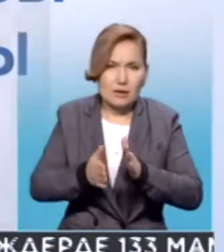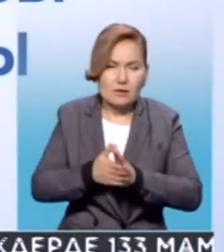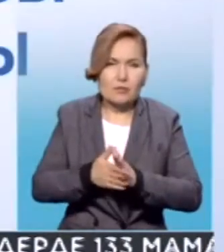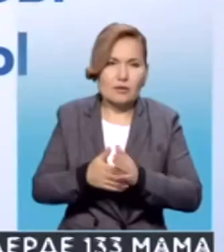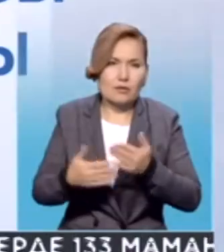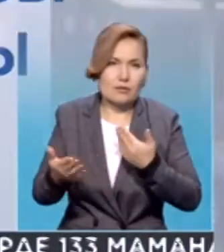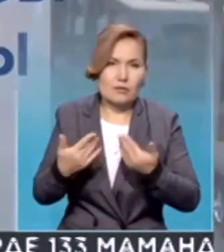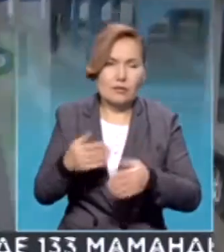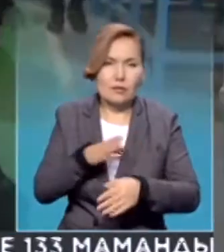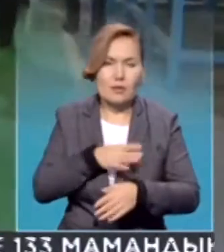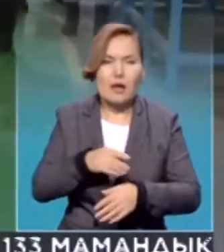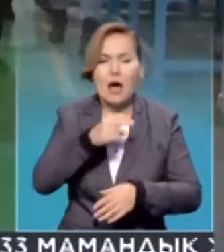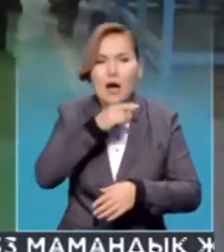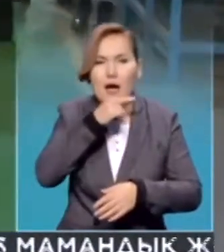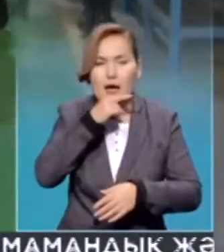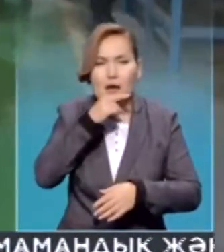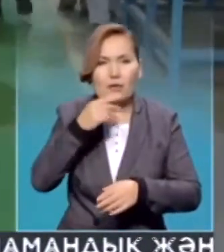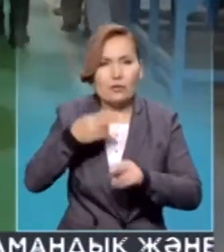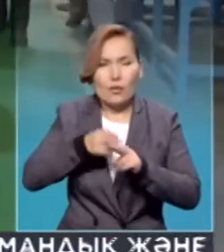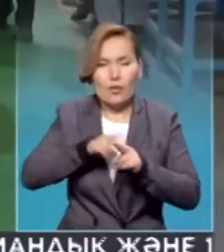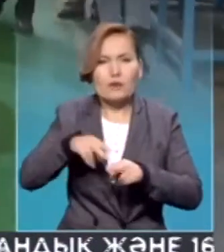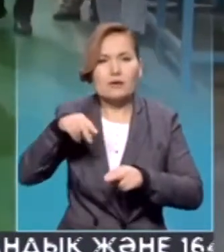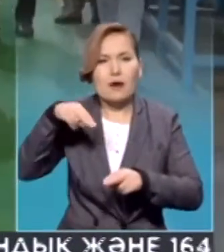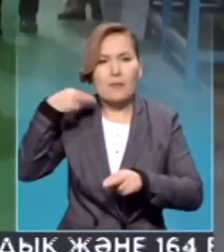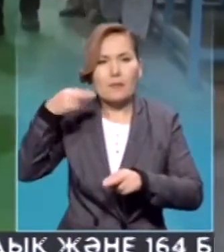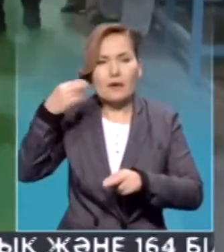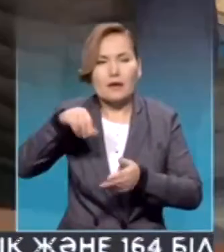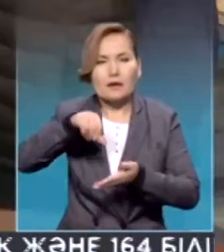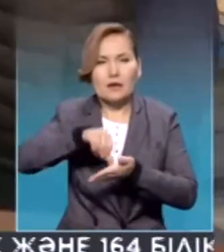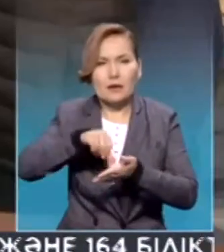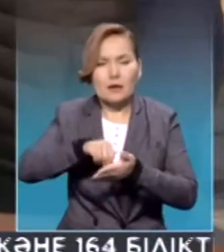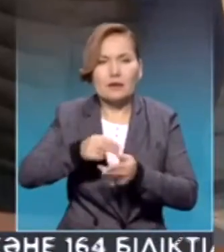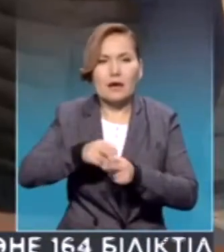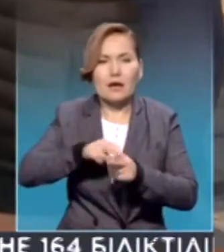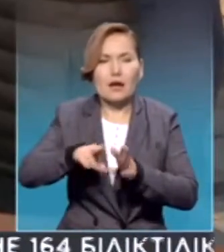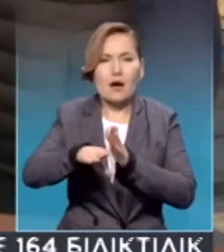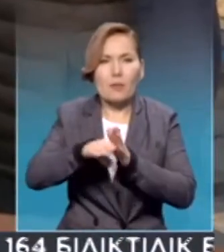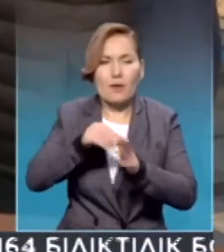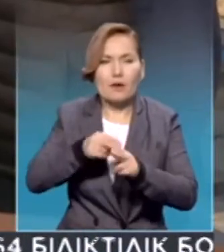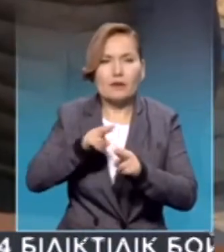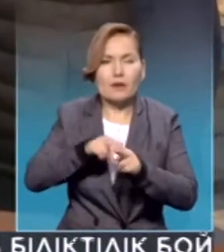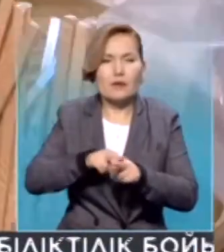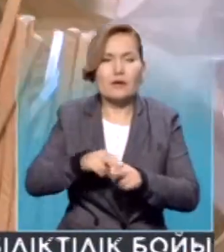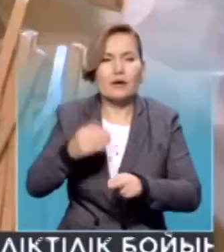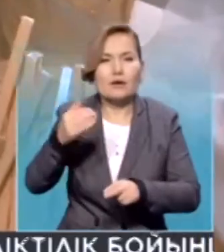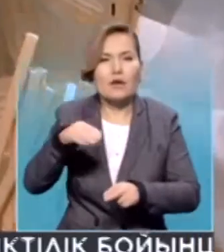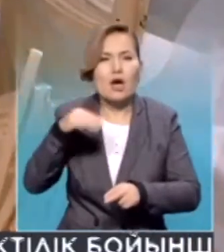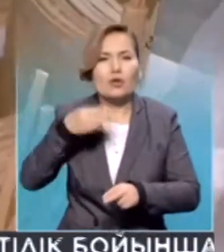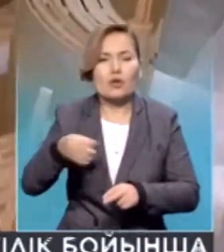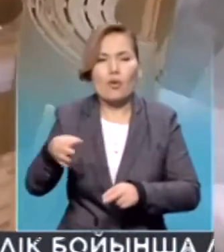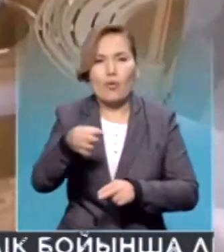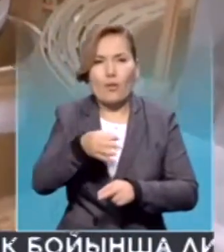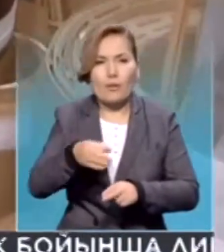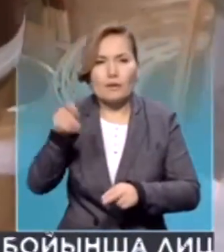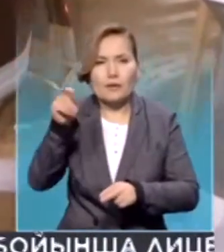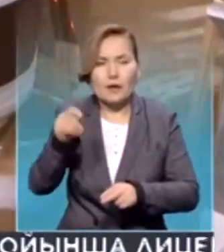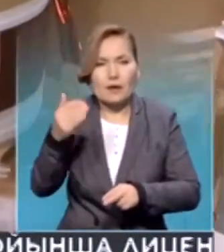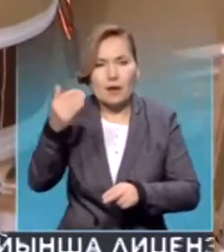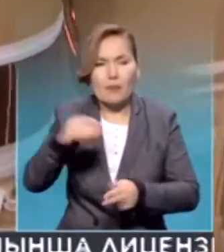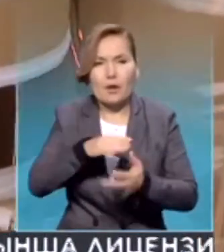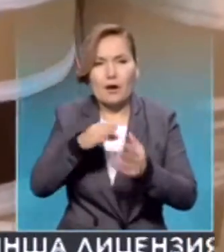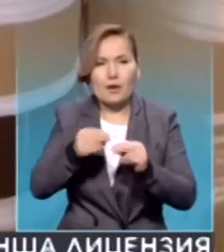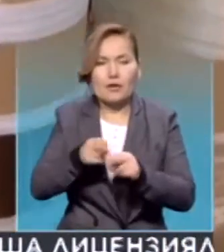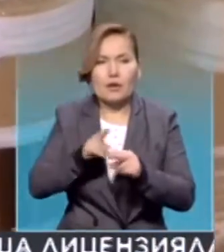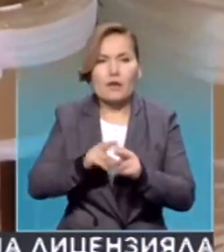келдік. Президенттікке кандидат Салтанат Тұрсынбекова үгіт-насихат науқанымен Түркістан облысына барды. Кентау трансформатор зауытына